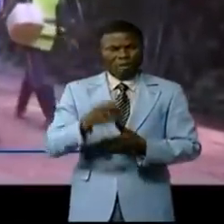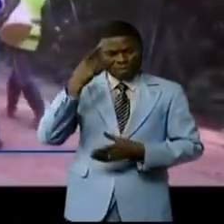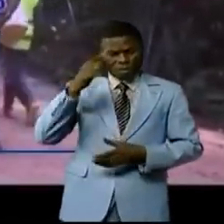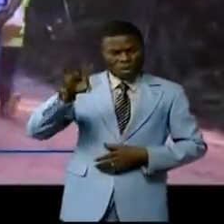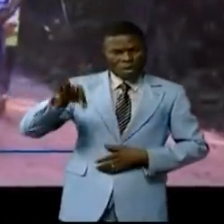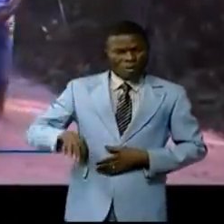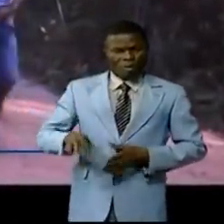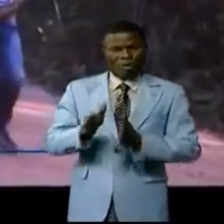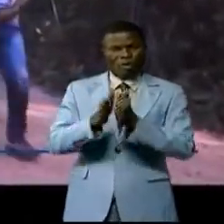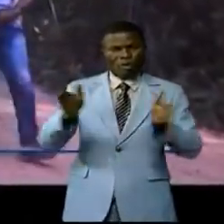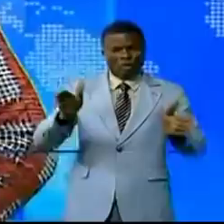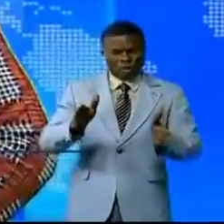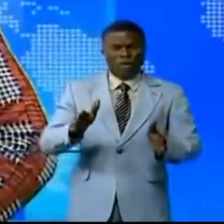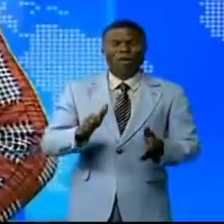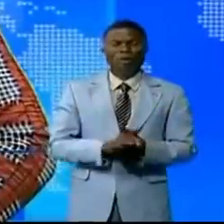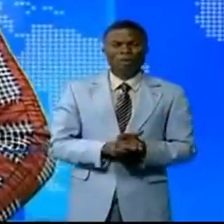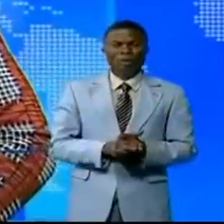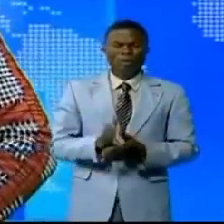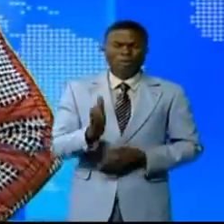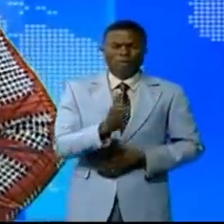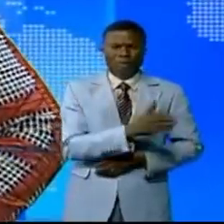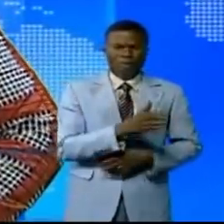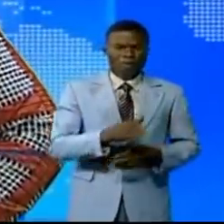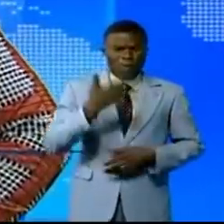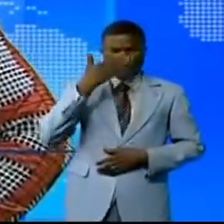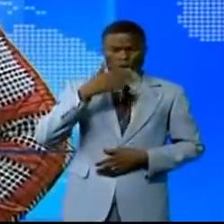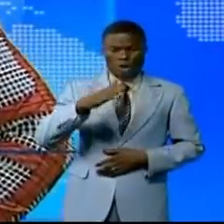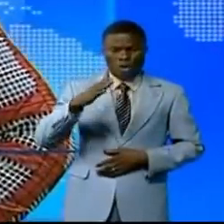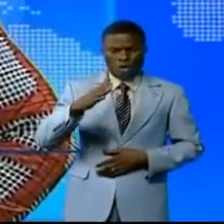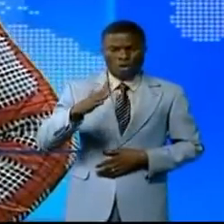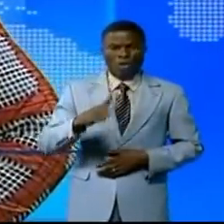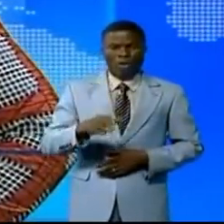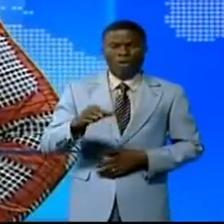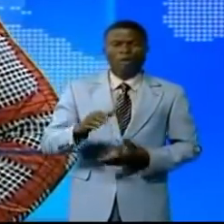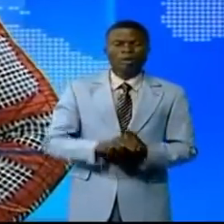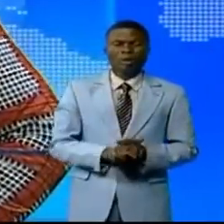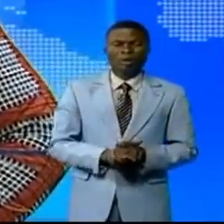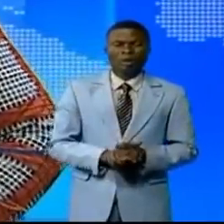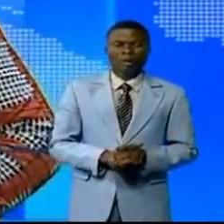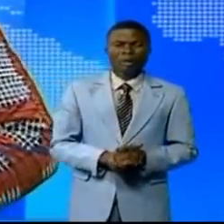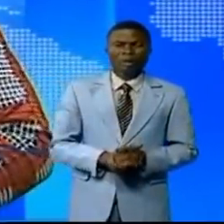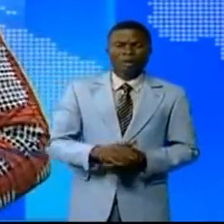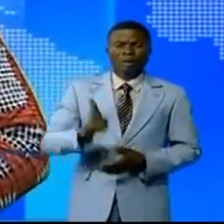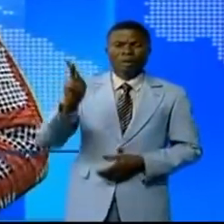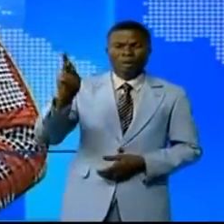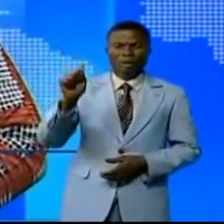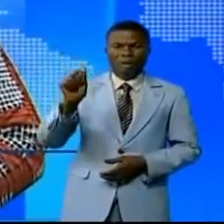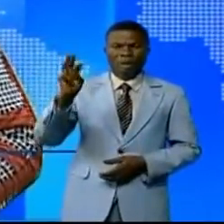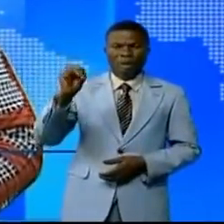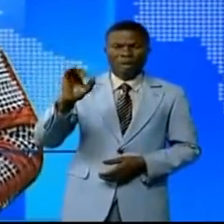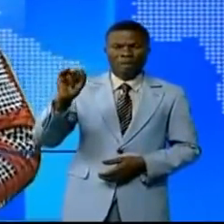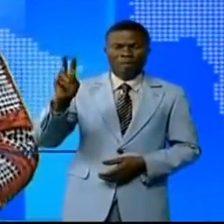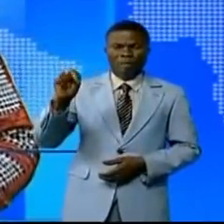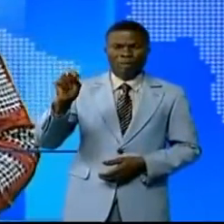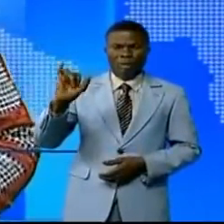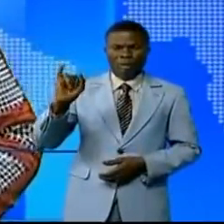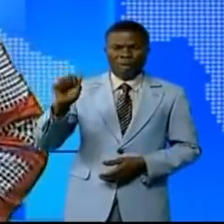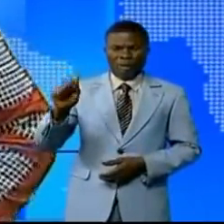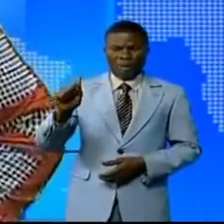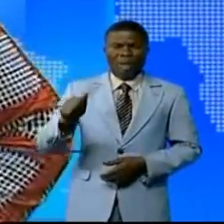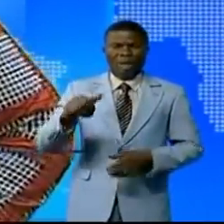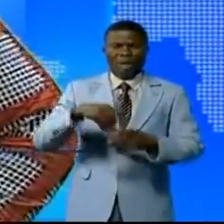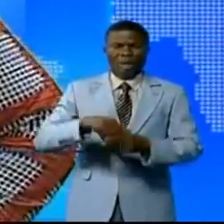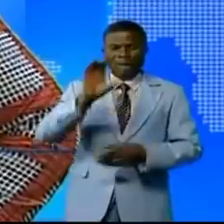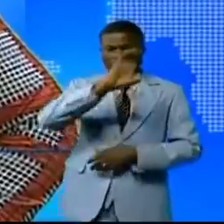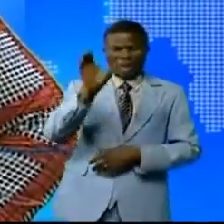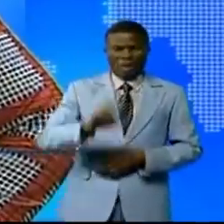l'intérêt de désenclavement. L'hôpital communal de référence de Kamina dans la commune de Dilala a